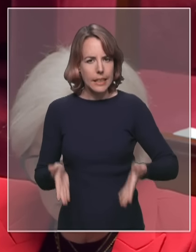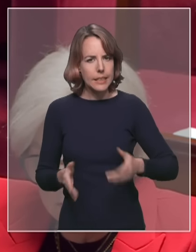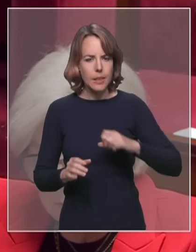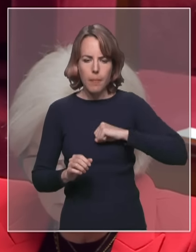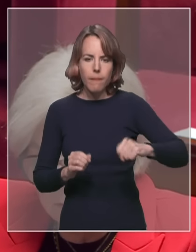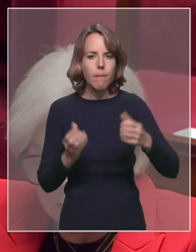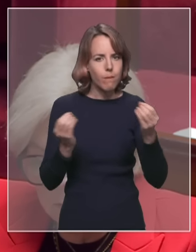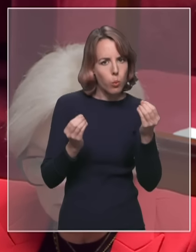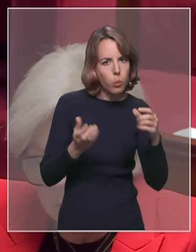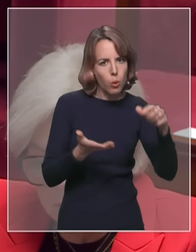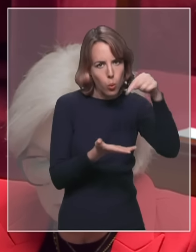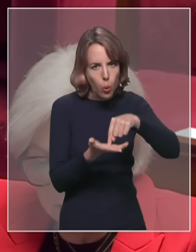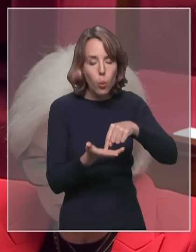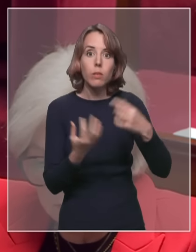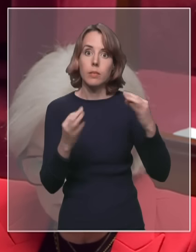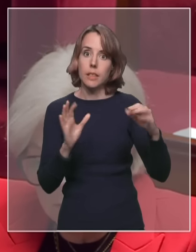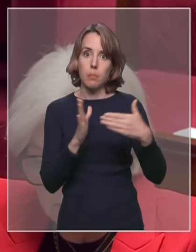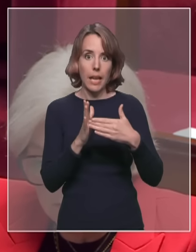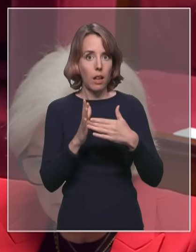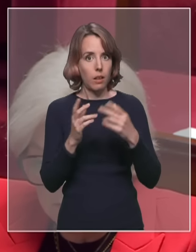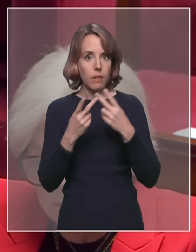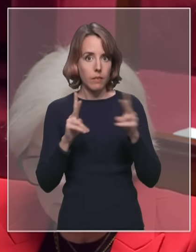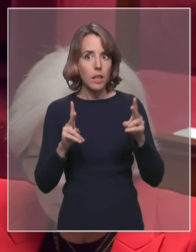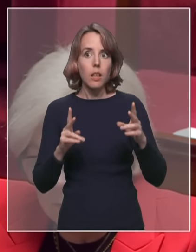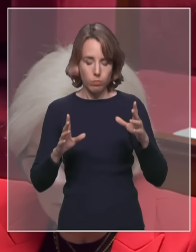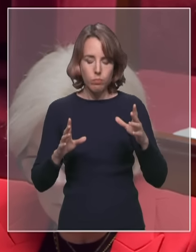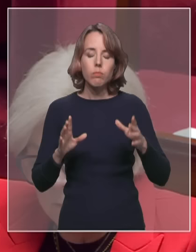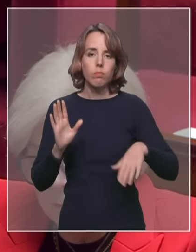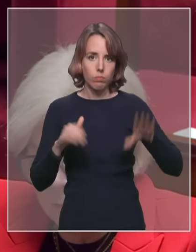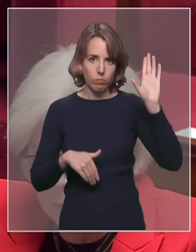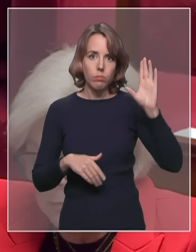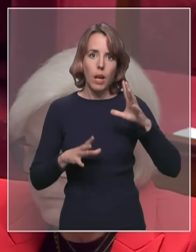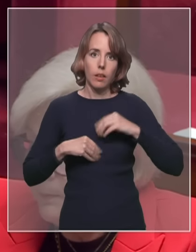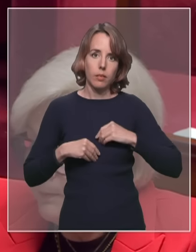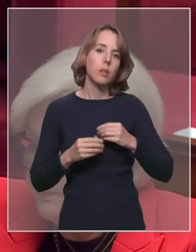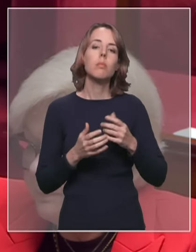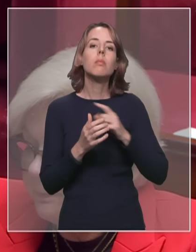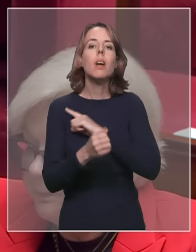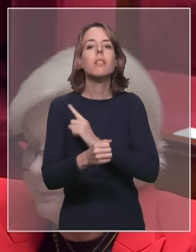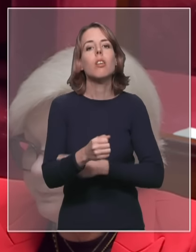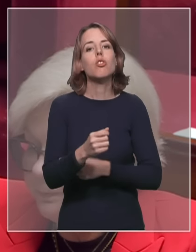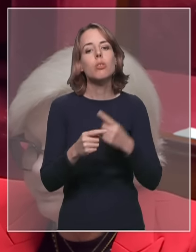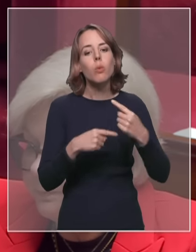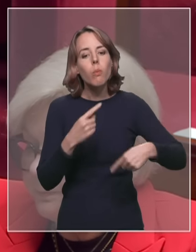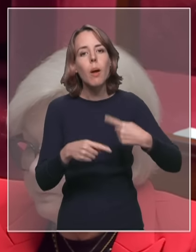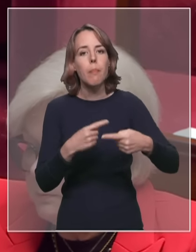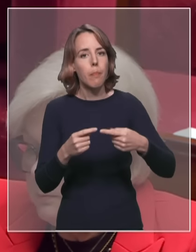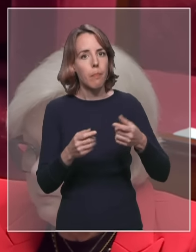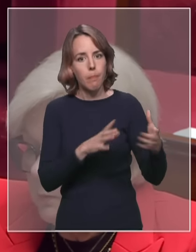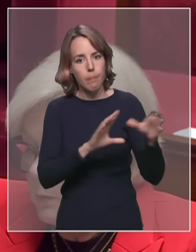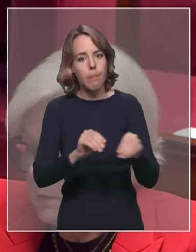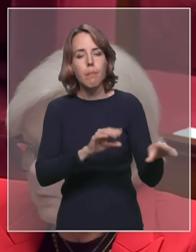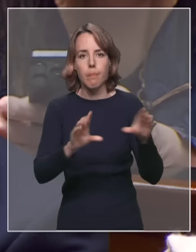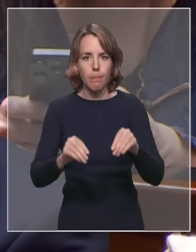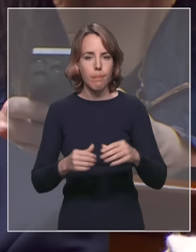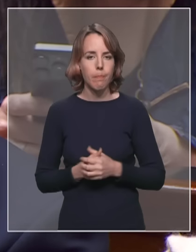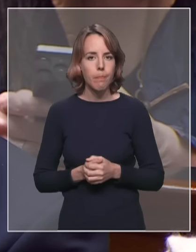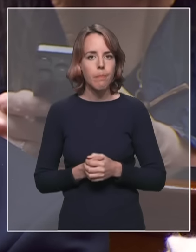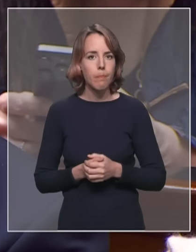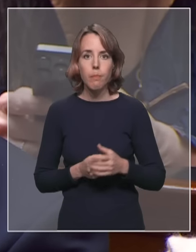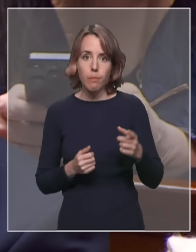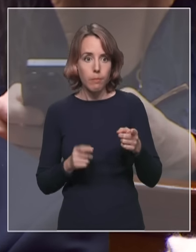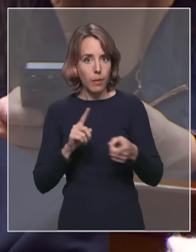nucléaire. C'est plus de 10 000 communes qui ont répondu pour pouvoir installer des énergies renouvelables. Il y a une volonté, il y a une volonté de pouvoir s'appuyer sur ces